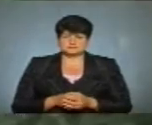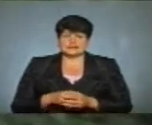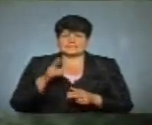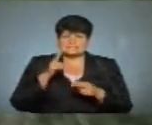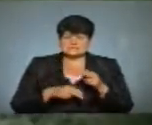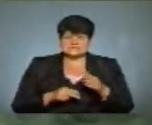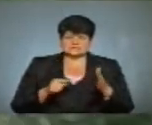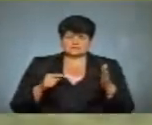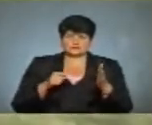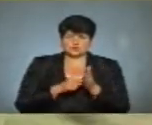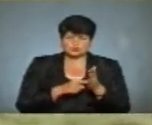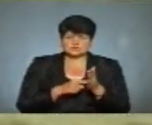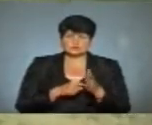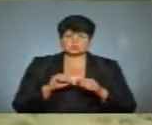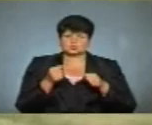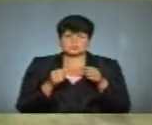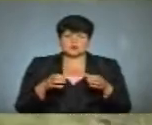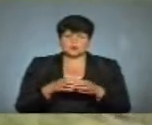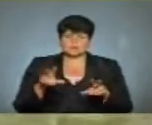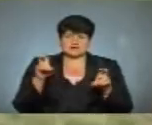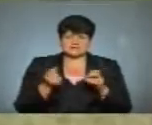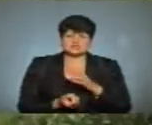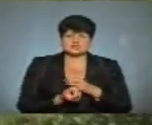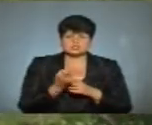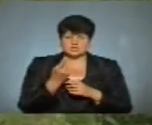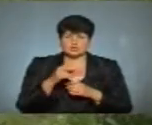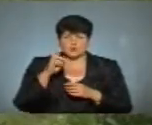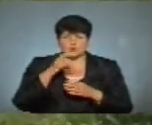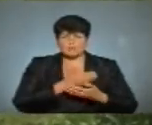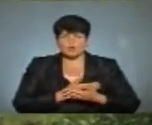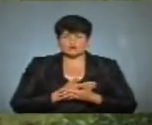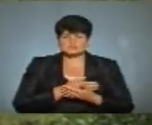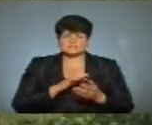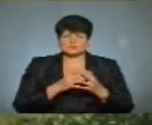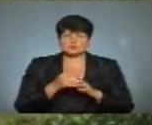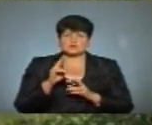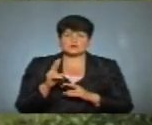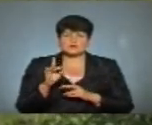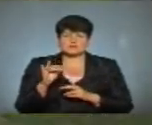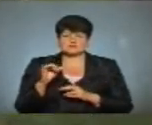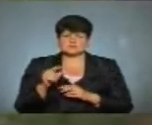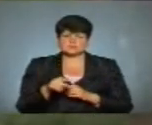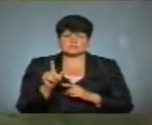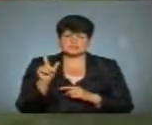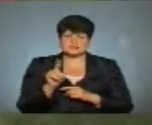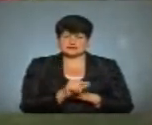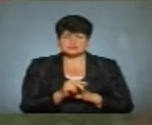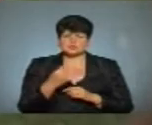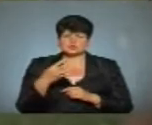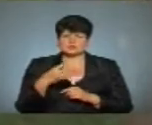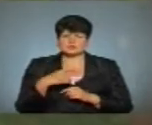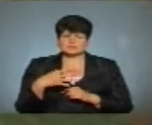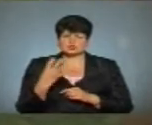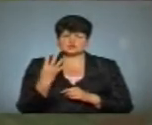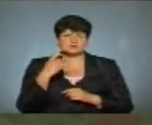Кінцева точка веломарафону «Дружня громада» – джерело Богородиці поблизу села Красівка. Сюди велосипедисти їхали 40 хвилин.